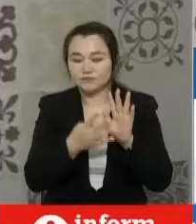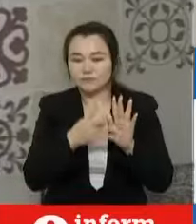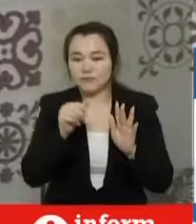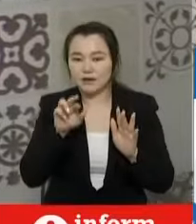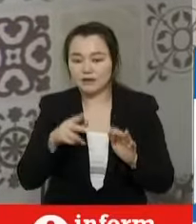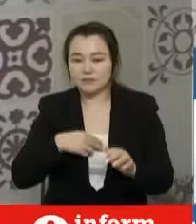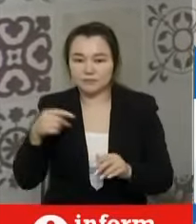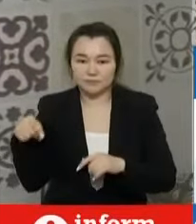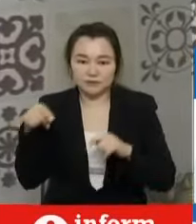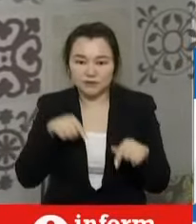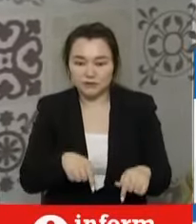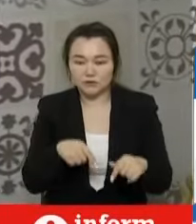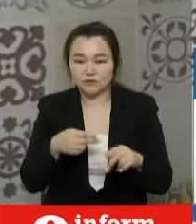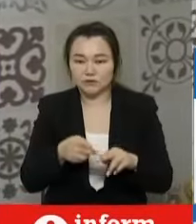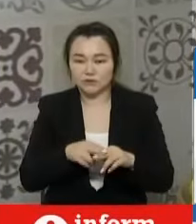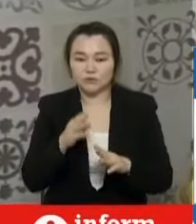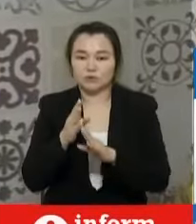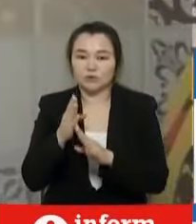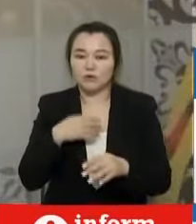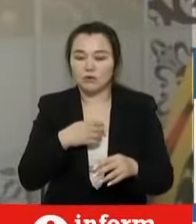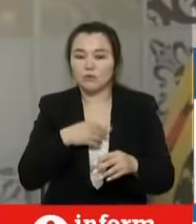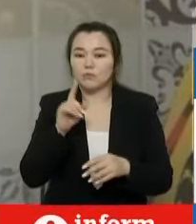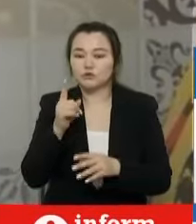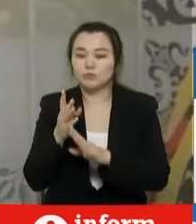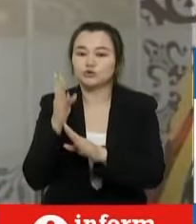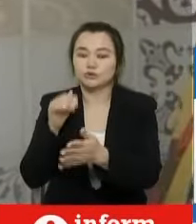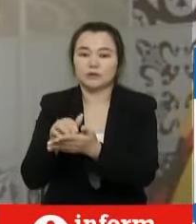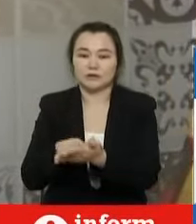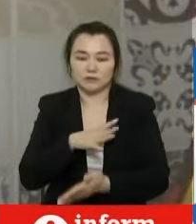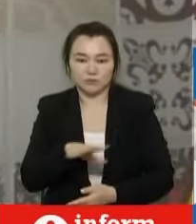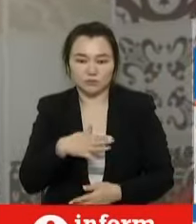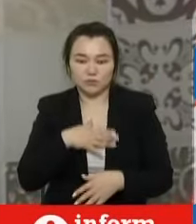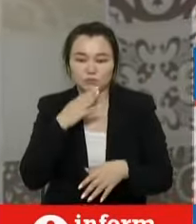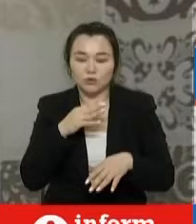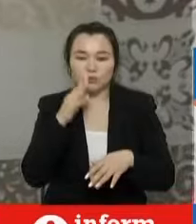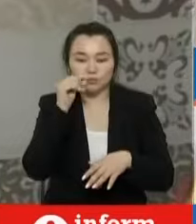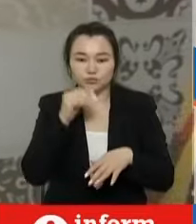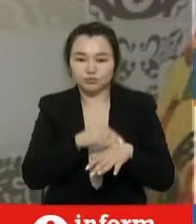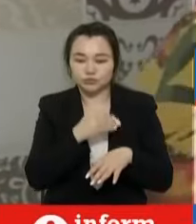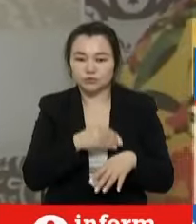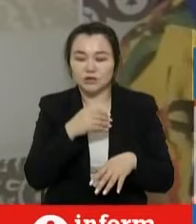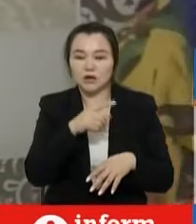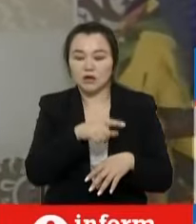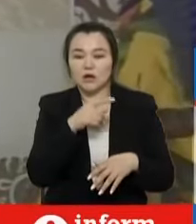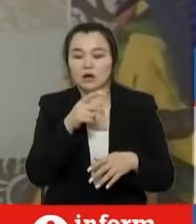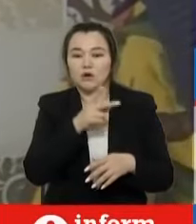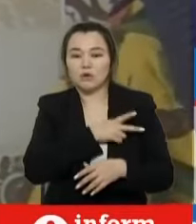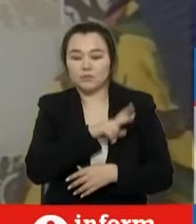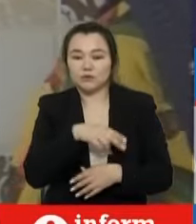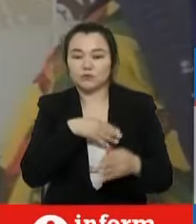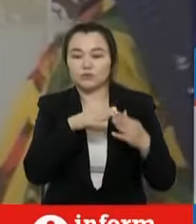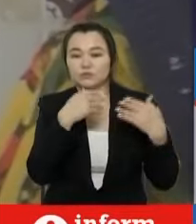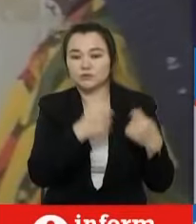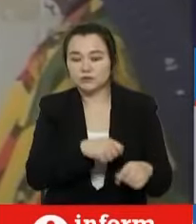келгем. Үйге өшірікке қоймай қойды мен. Өйткені мен жолдасым қайтыс болғаннан кейін үйді сатып, бір ақша керек болып